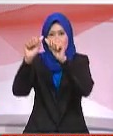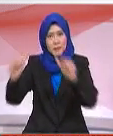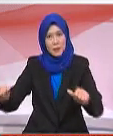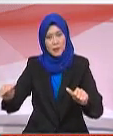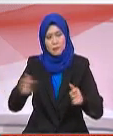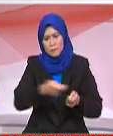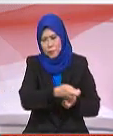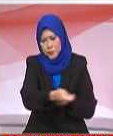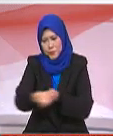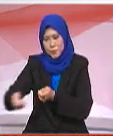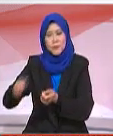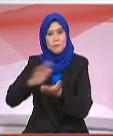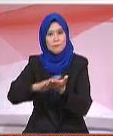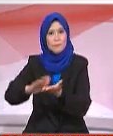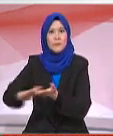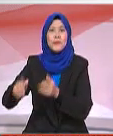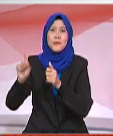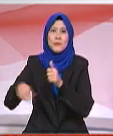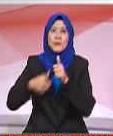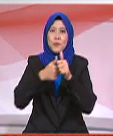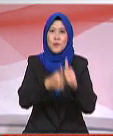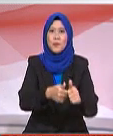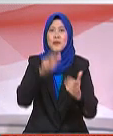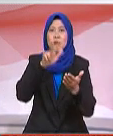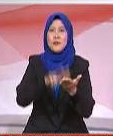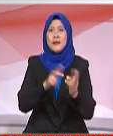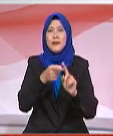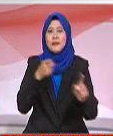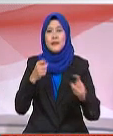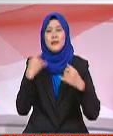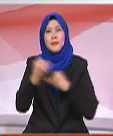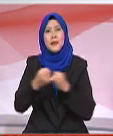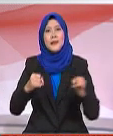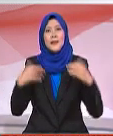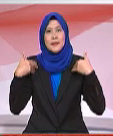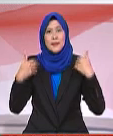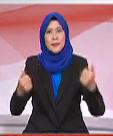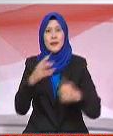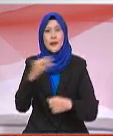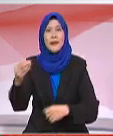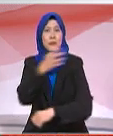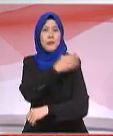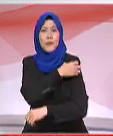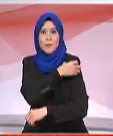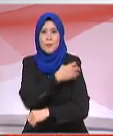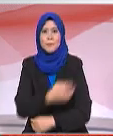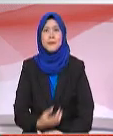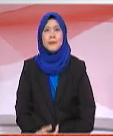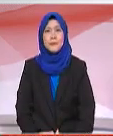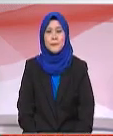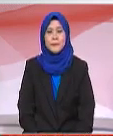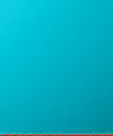dan memenuhi piawaian yang disahkan Jabatan Kesihatan dan pihak berkuasa.